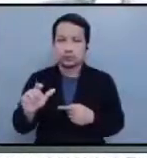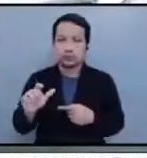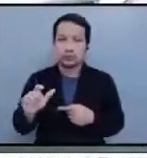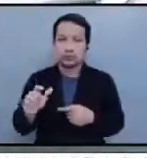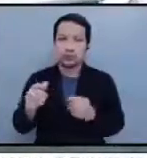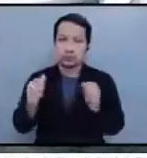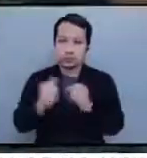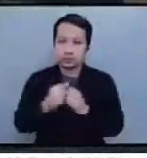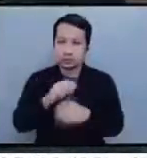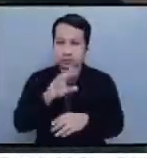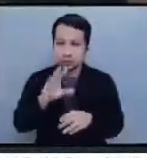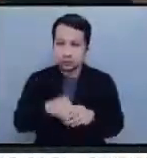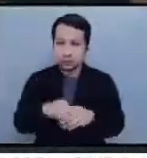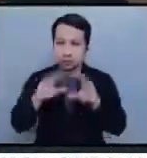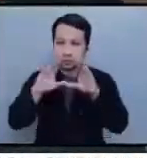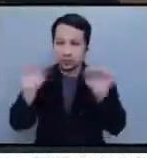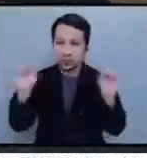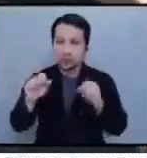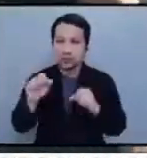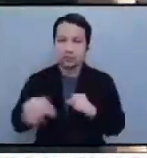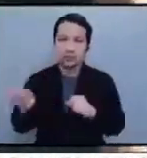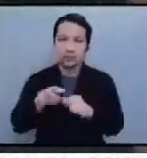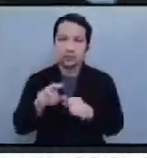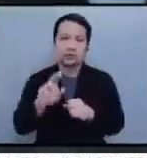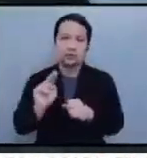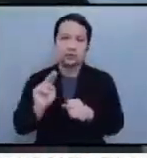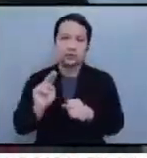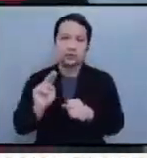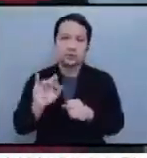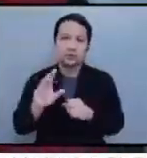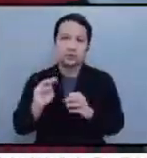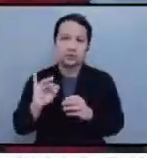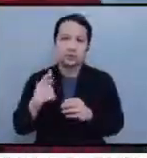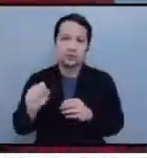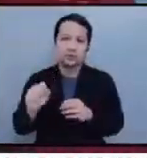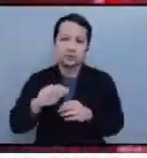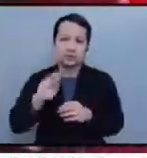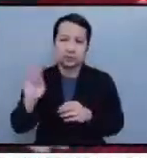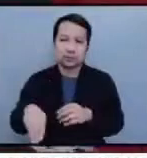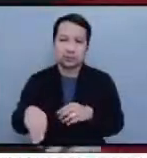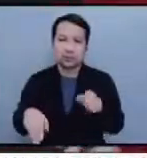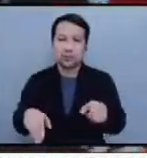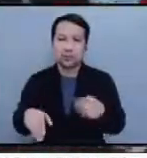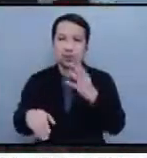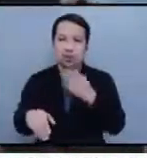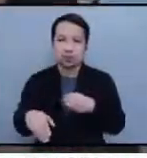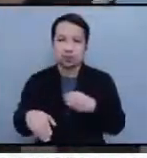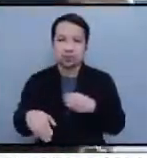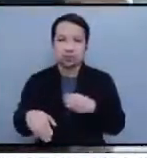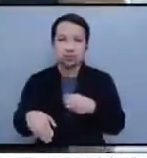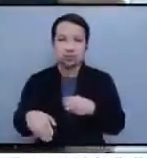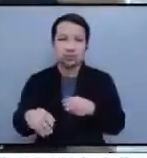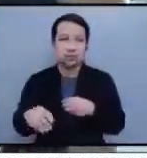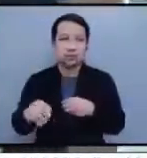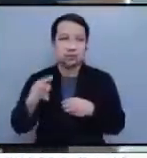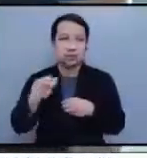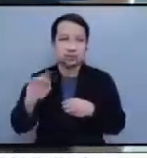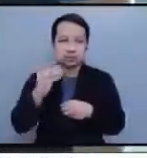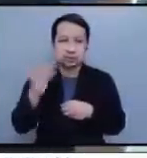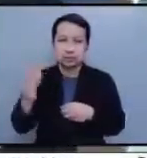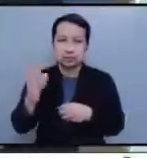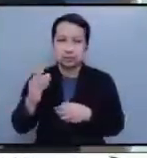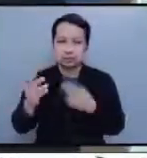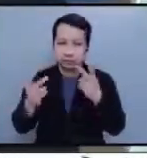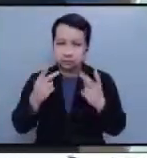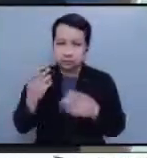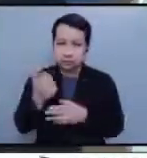rin nila ang presidente ng United Mega Manila Bus Consortium na si Mercy Santa Maria, at banggit nga niya kung